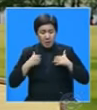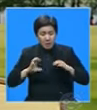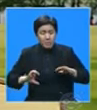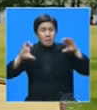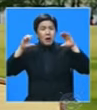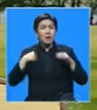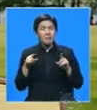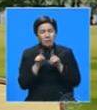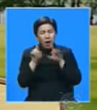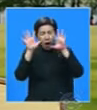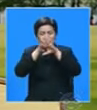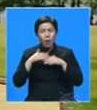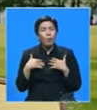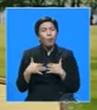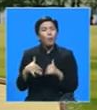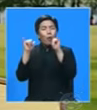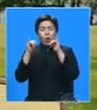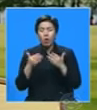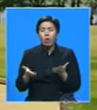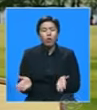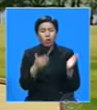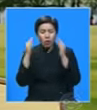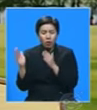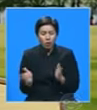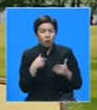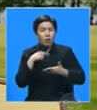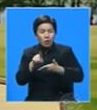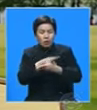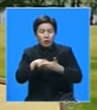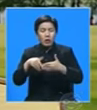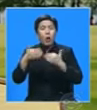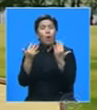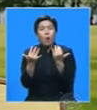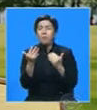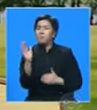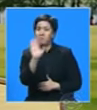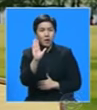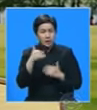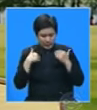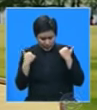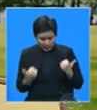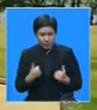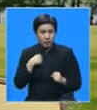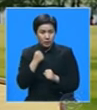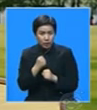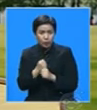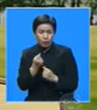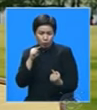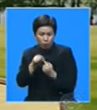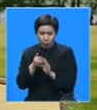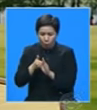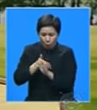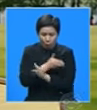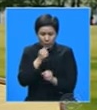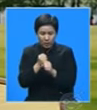รัฐบาลที่อยู่ไปวันๆนะครับเพื่อรอการปฏิรูปหรือรอการเลือกตั้งเราจะพยายามทำงานในลักษณะที่ทำก่อนทำ